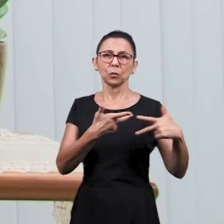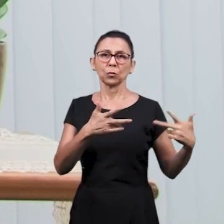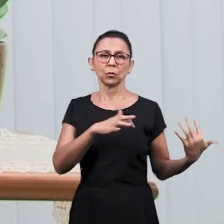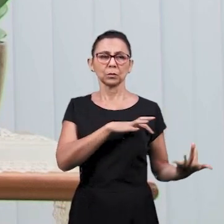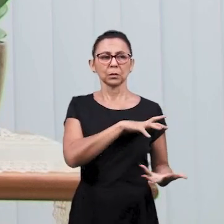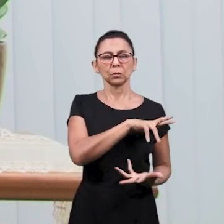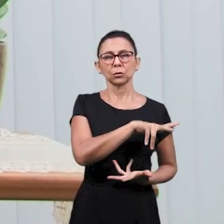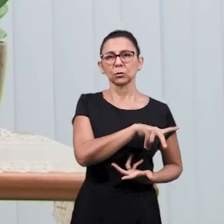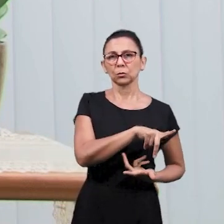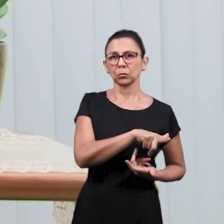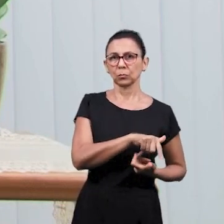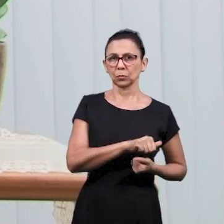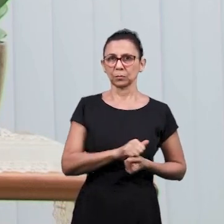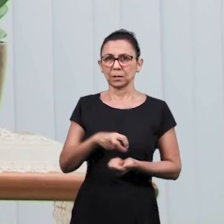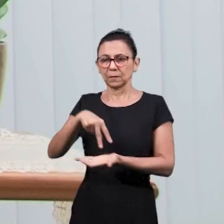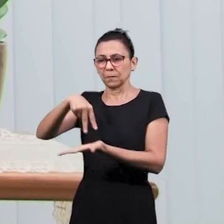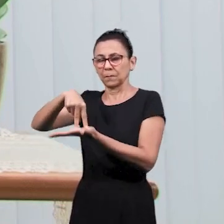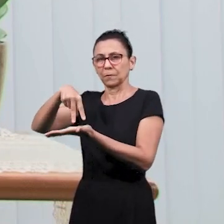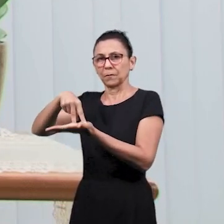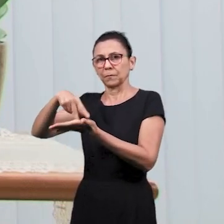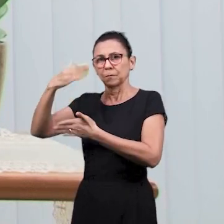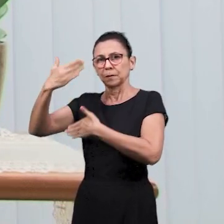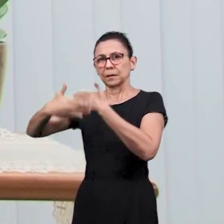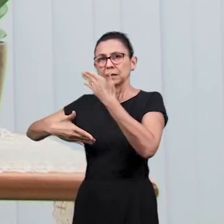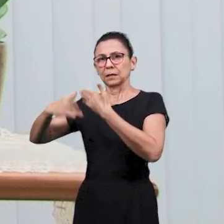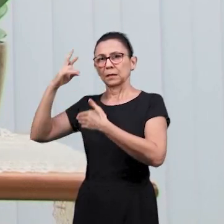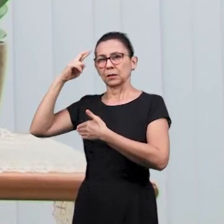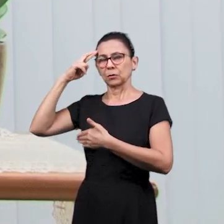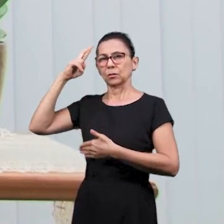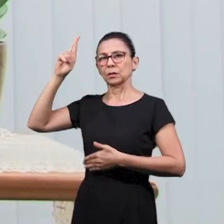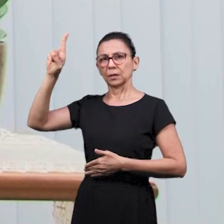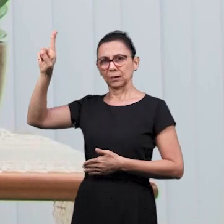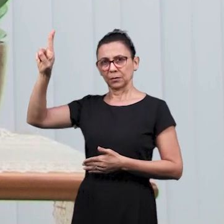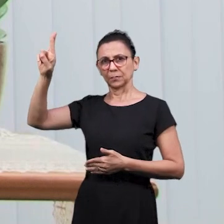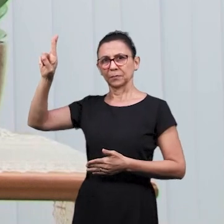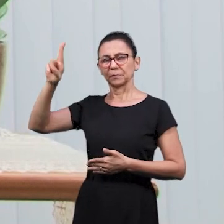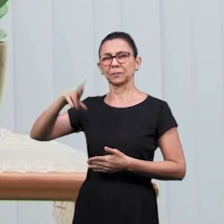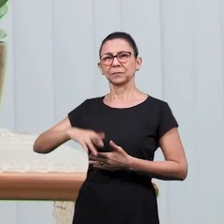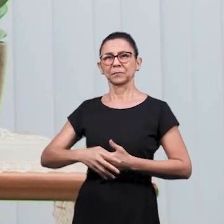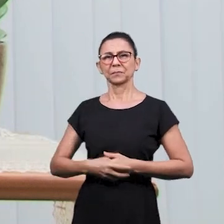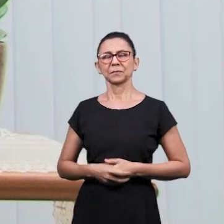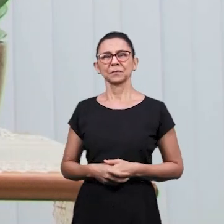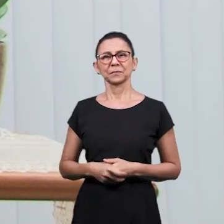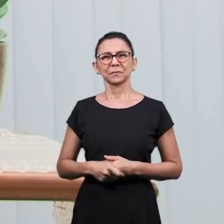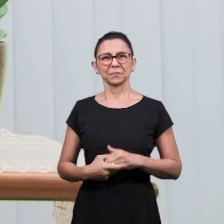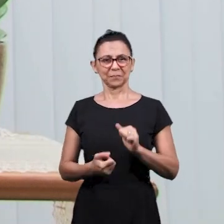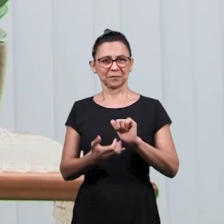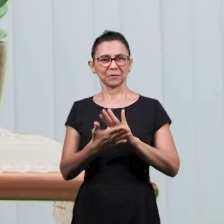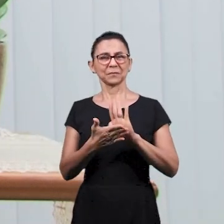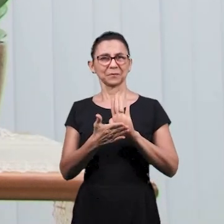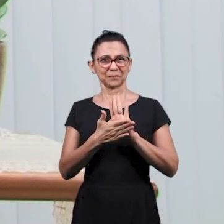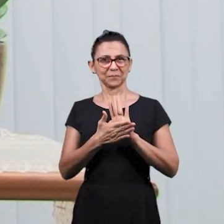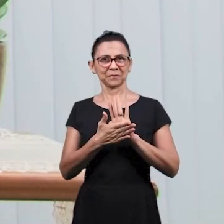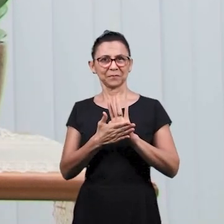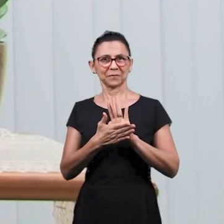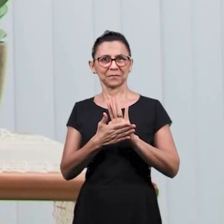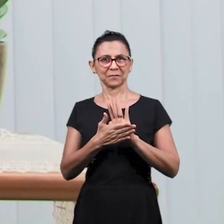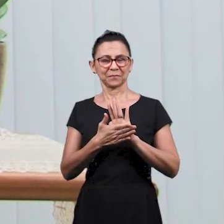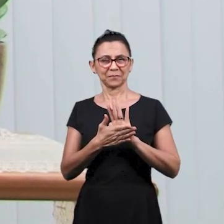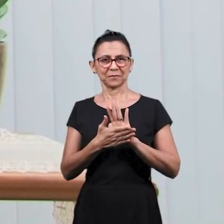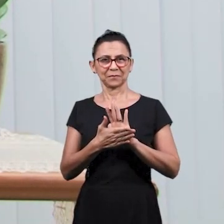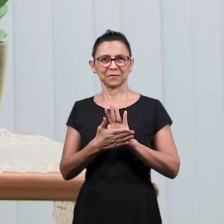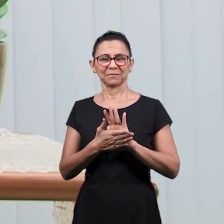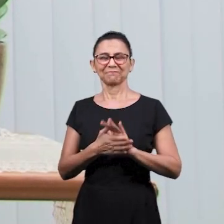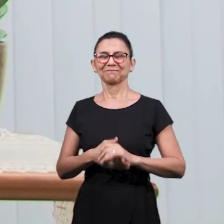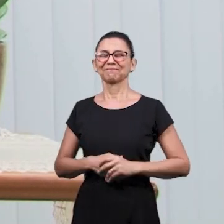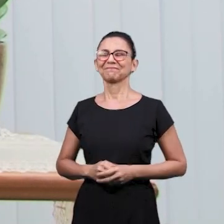Не позвольте никому увести вас из присутствия Божьего, из работы Божьей, даже если это ваше сердце или